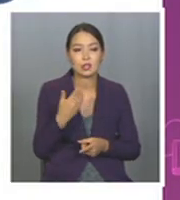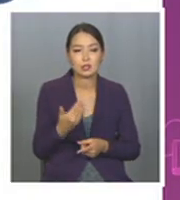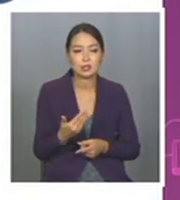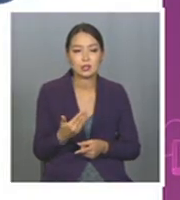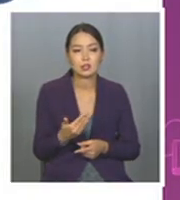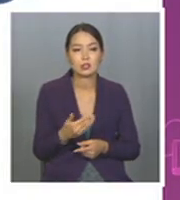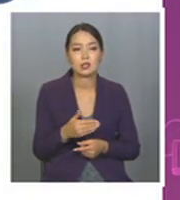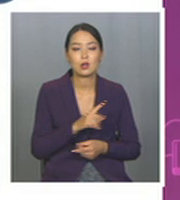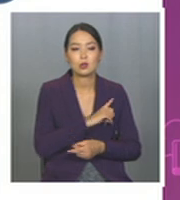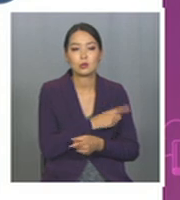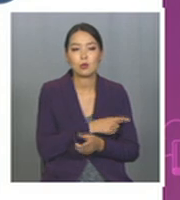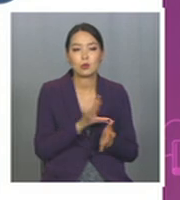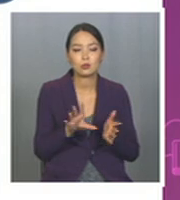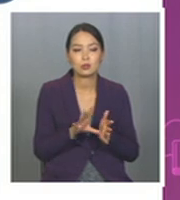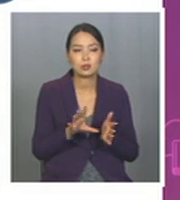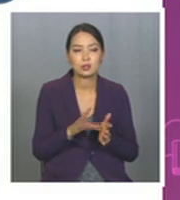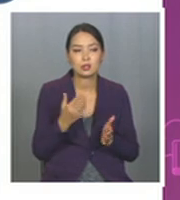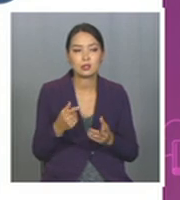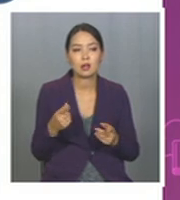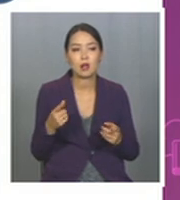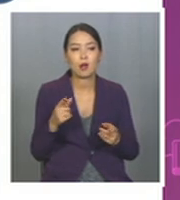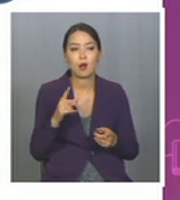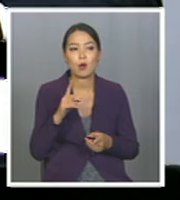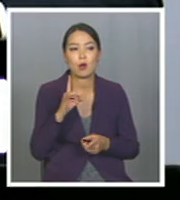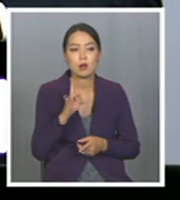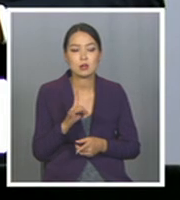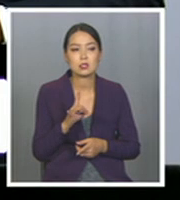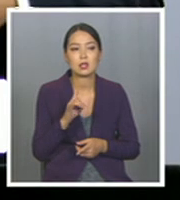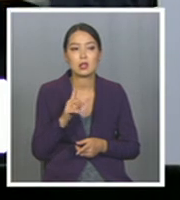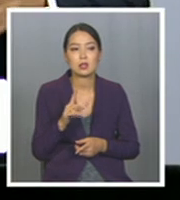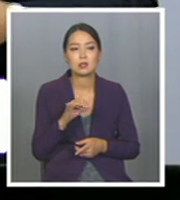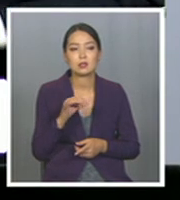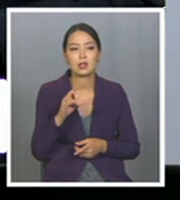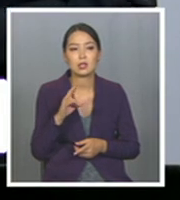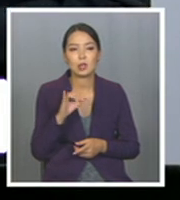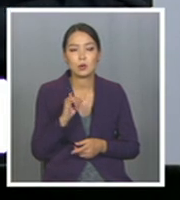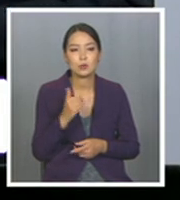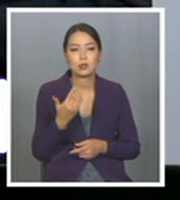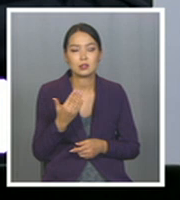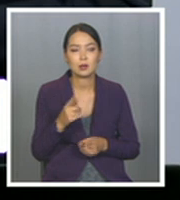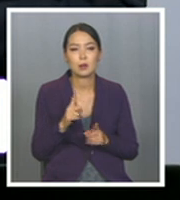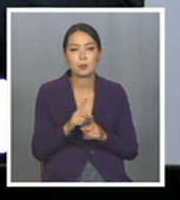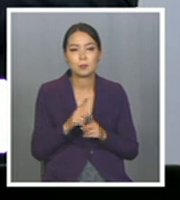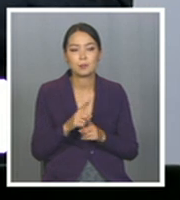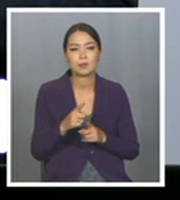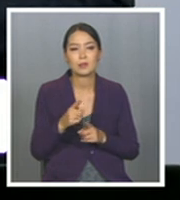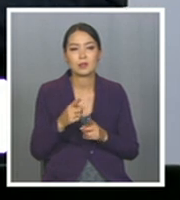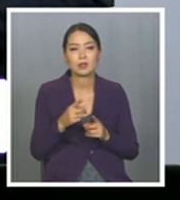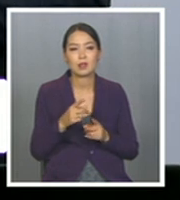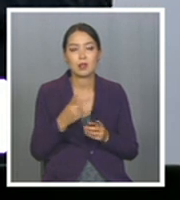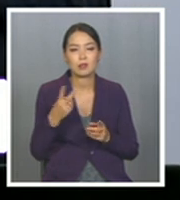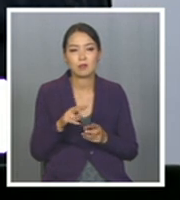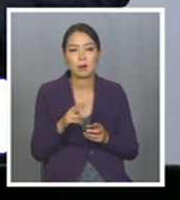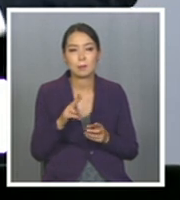тоқ күшінің конденсатор жалғаған кезде кернеуден пи бөлінген 2 градусқа артта қалатынын анықтадық. Және жалпы